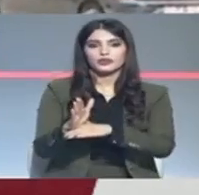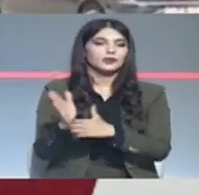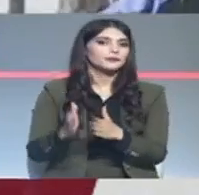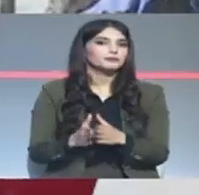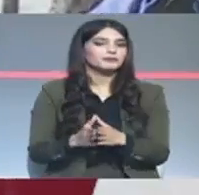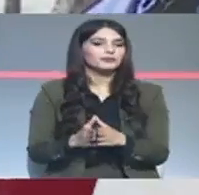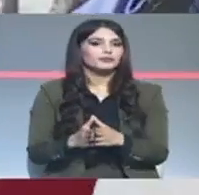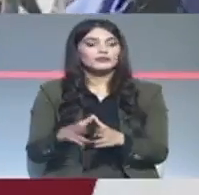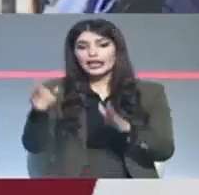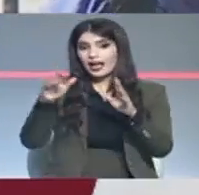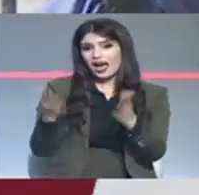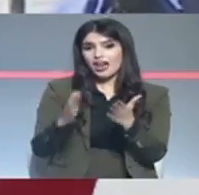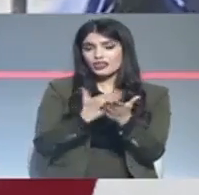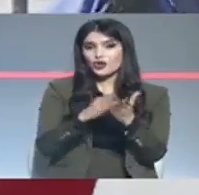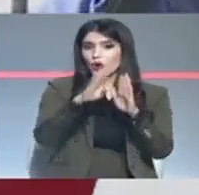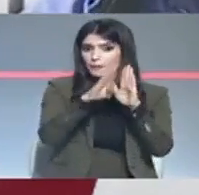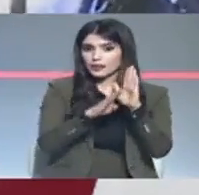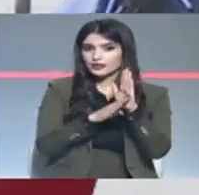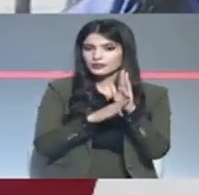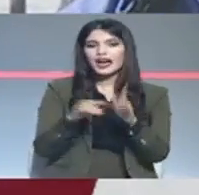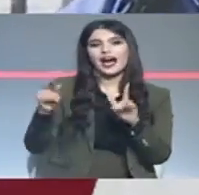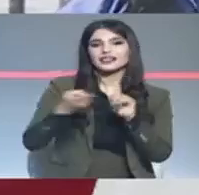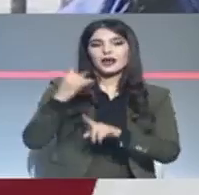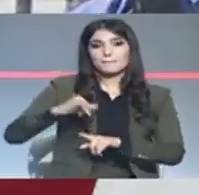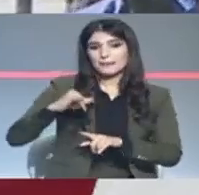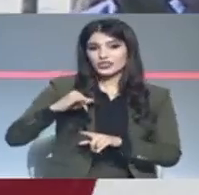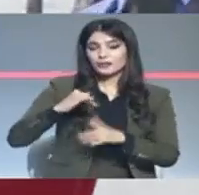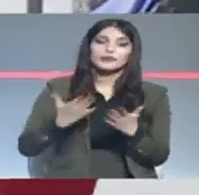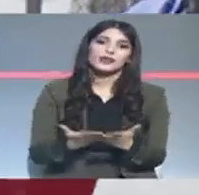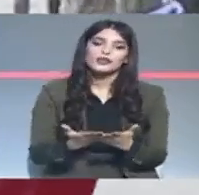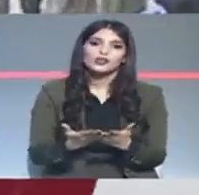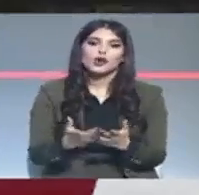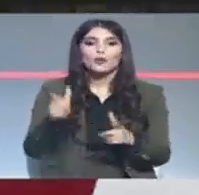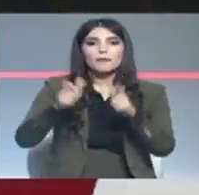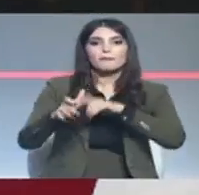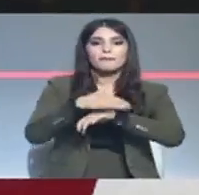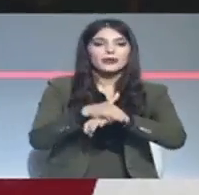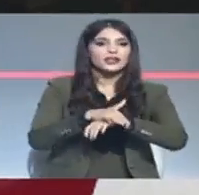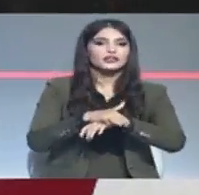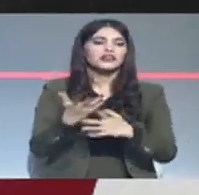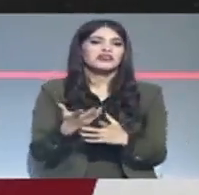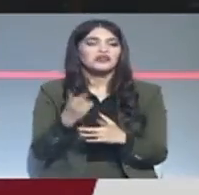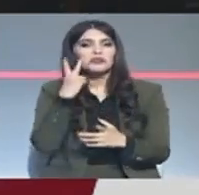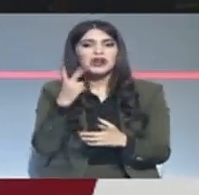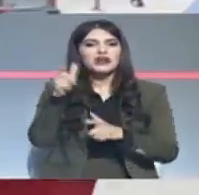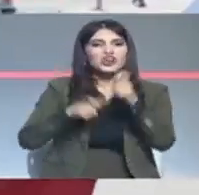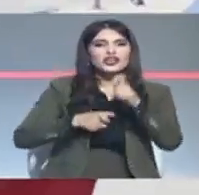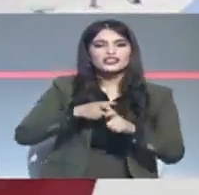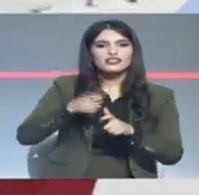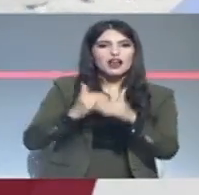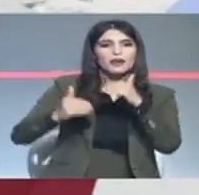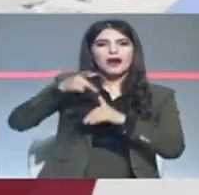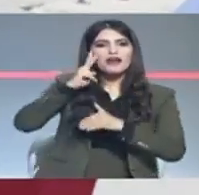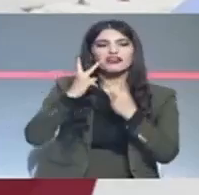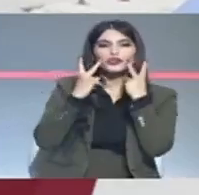الوطنيه عمل وبرامج بالجنوب شباب اليوم بوش كبير اكثر يريحوا فيها الاحد